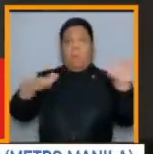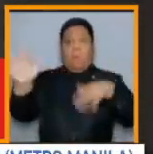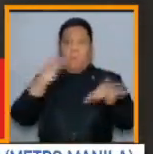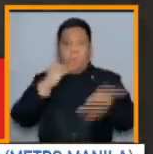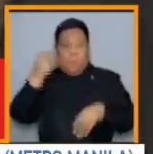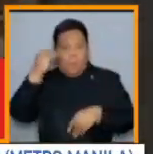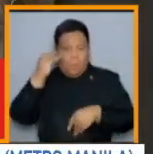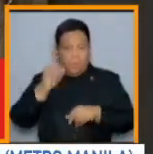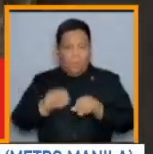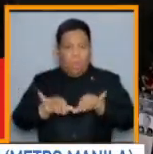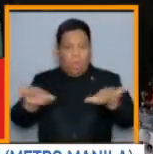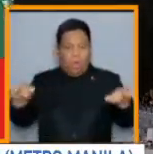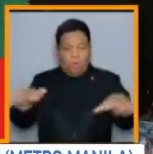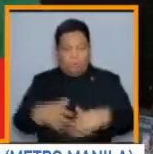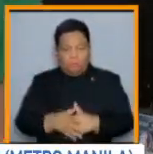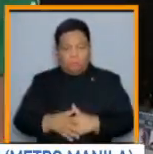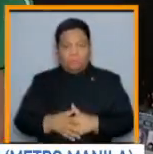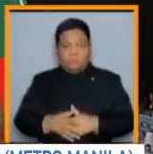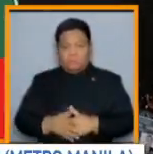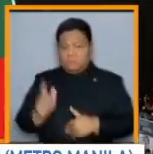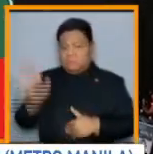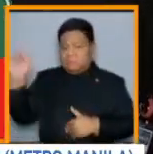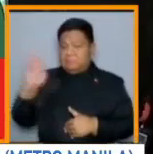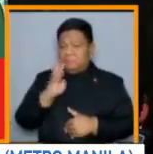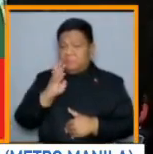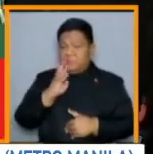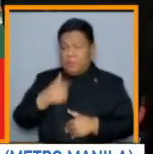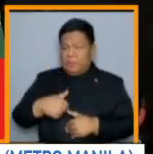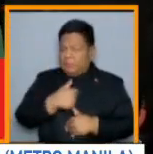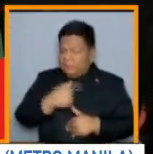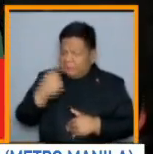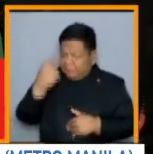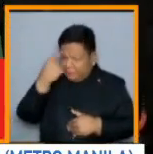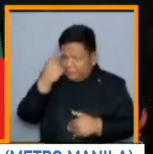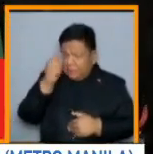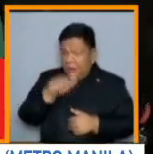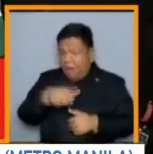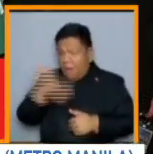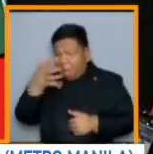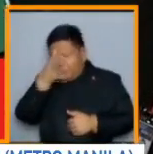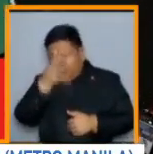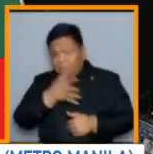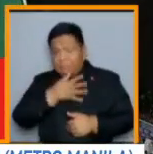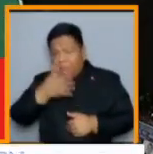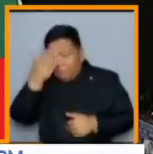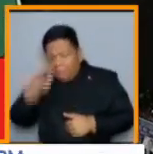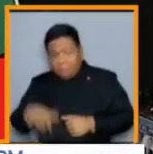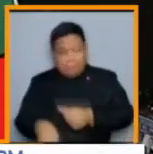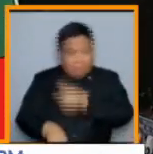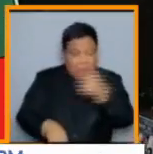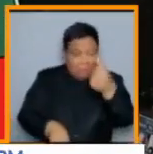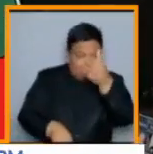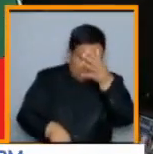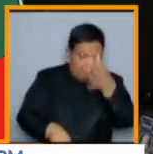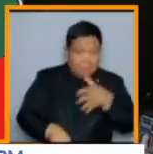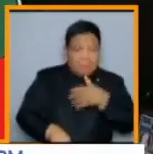namin yung iba po, hindi alam. Yung ibang magulang, alam nila, kaya lang po minsan, talaga napakatigas ng